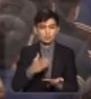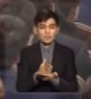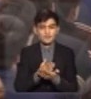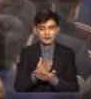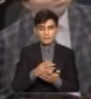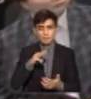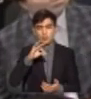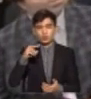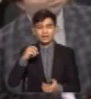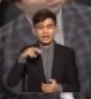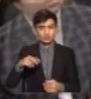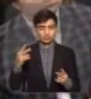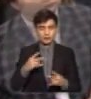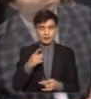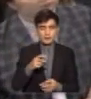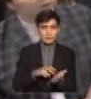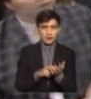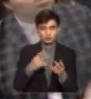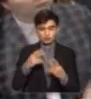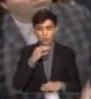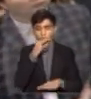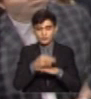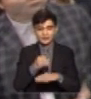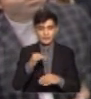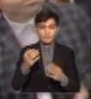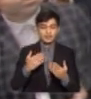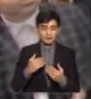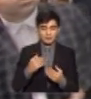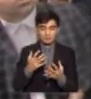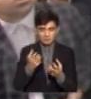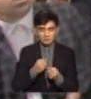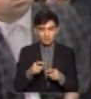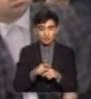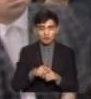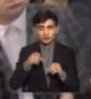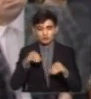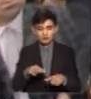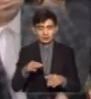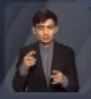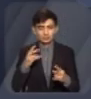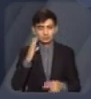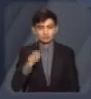где чиновники не должны бояться брать ответственность и принимать нестандартные эффективные решения.